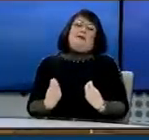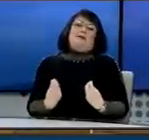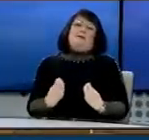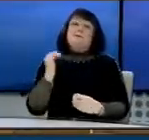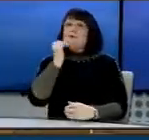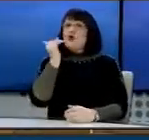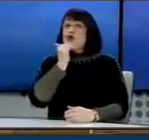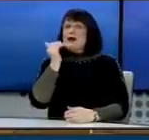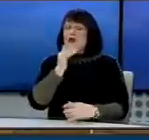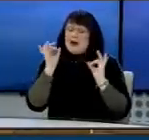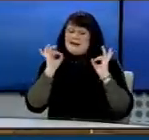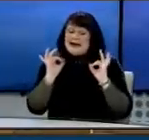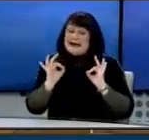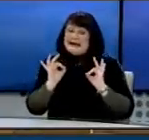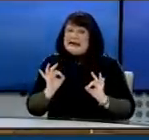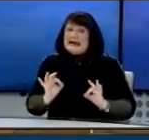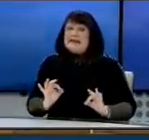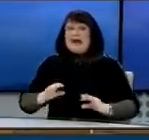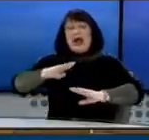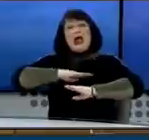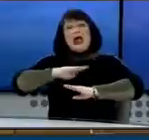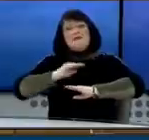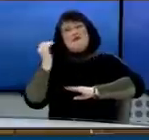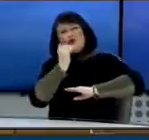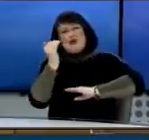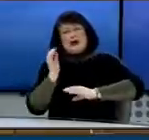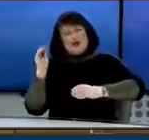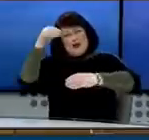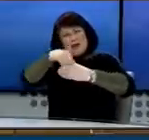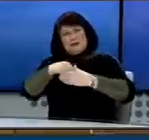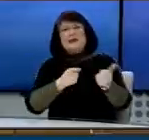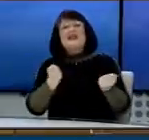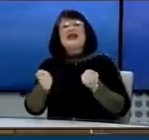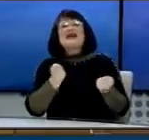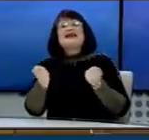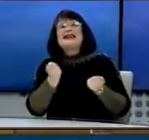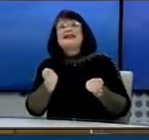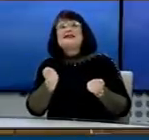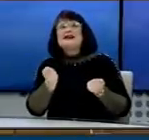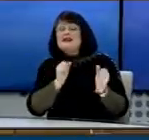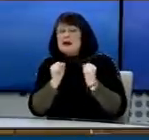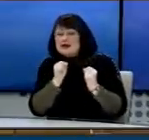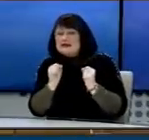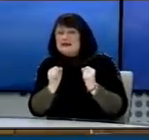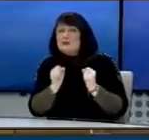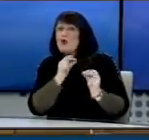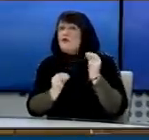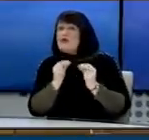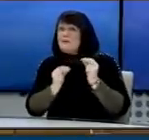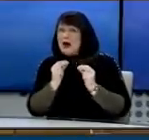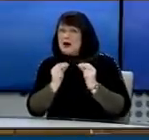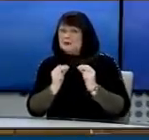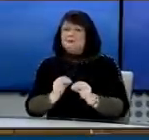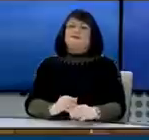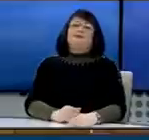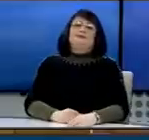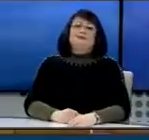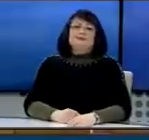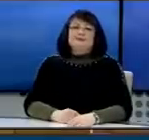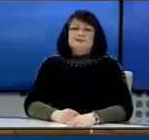πιο γρήγορη εμπλοκή των ενόπλων δυνάμεων στη διαχείριση ανάλογων κρίσεων. Την